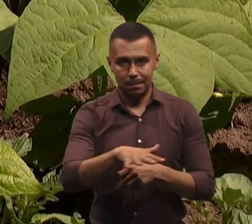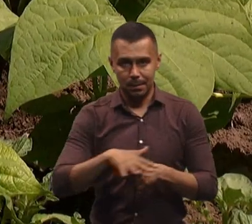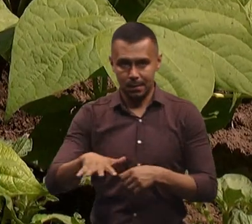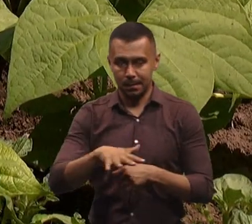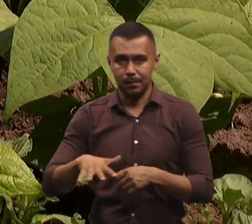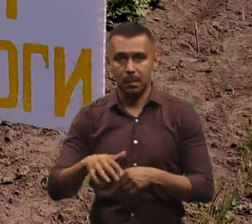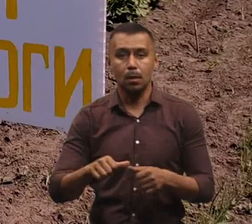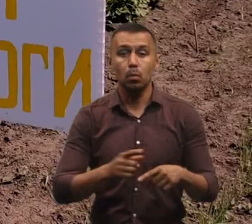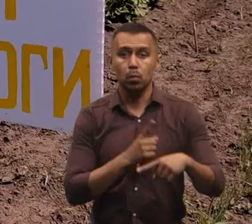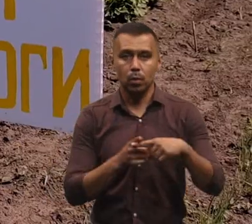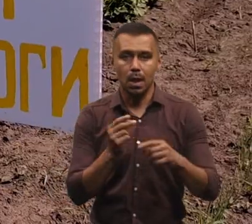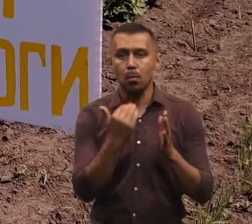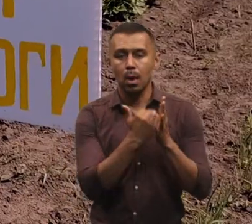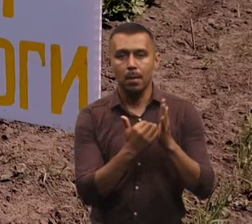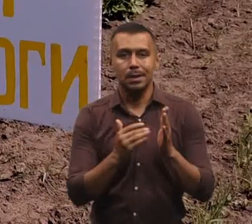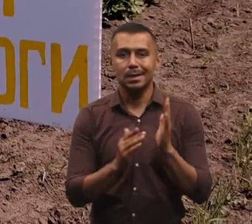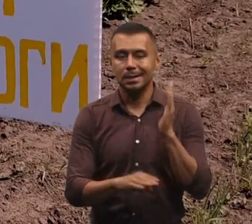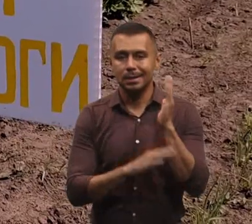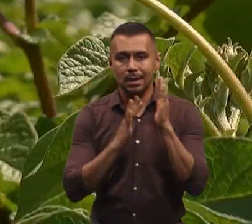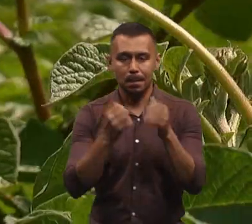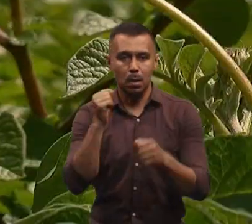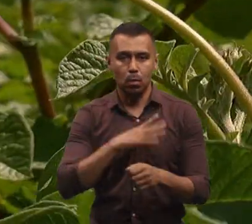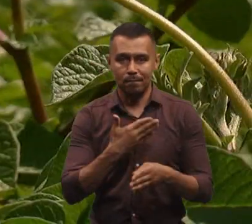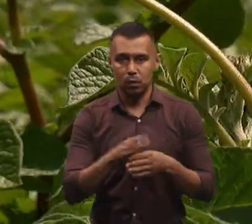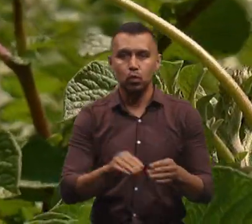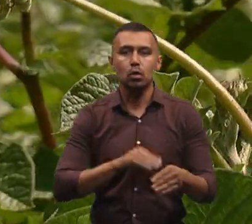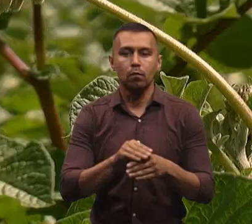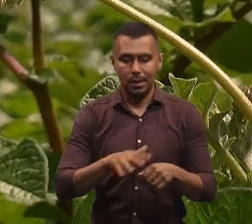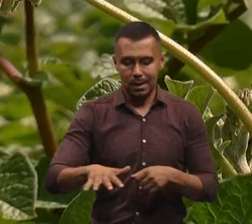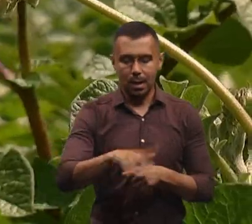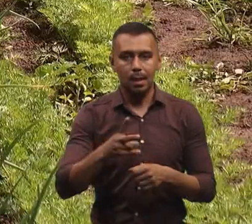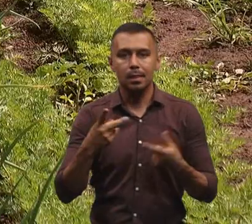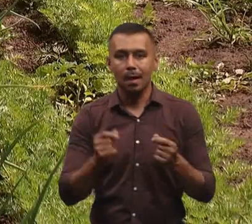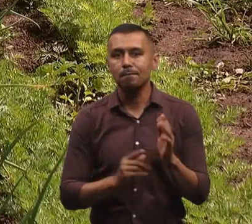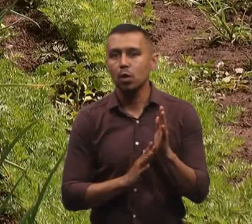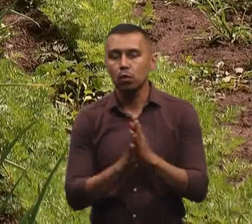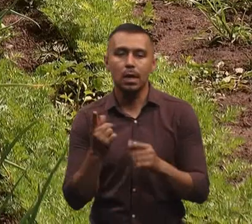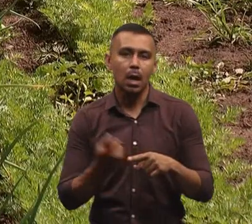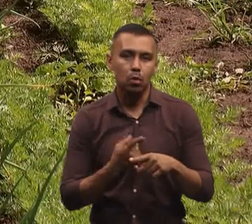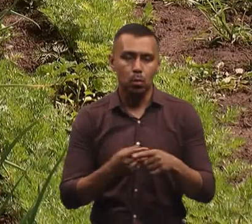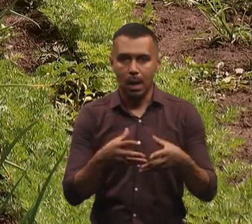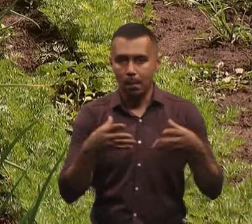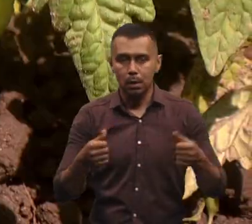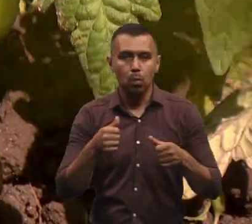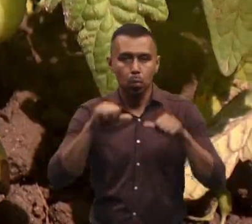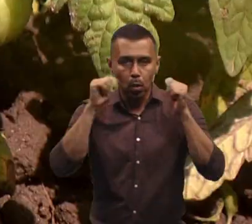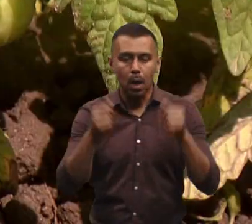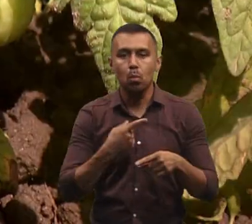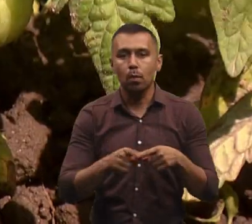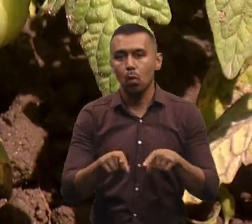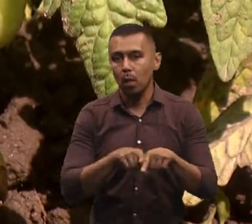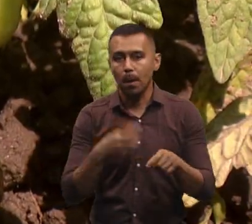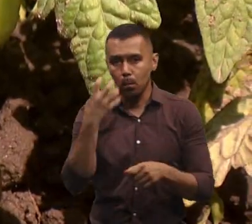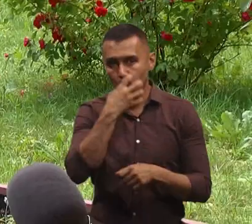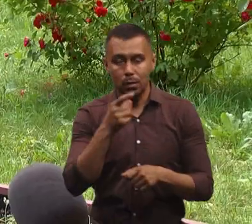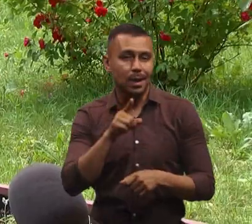грядки. Окрім того, для програми «Сади перемоги» було виділено додаткову ділянку, на якій вирощують картоплю, кабачки, буряк, моркву, огірки, помідори